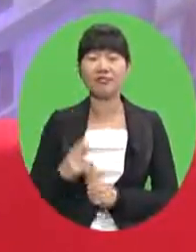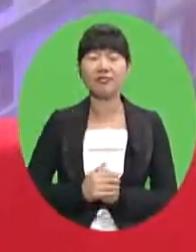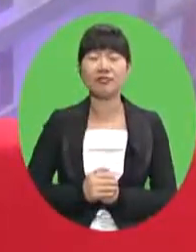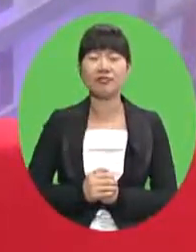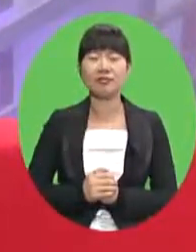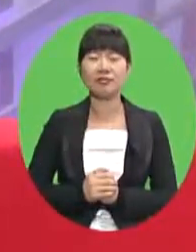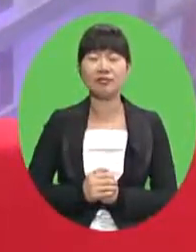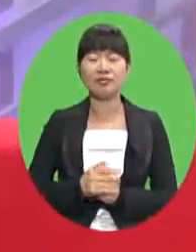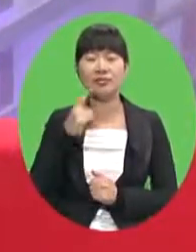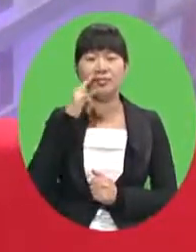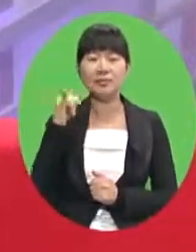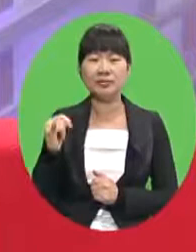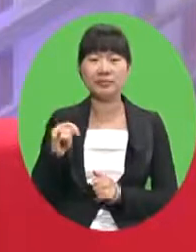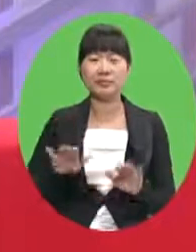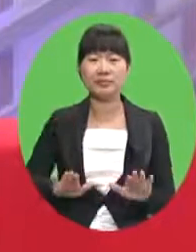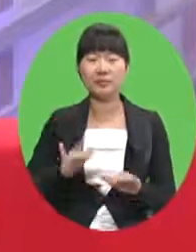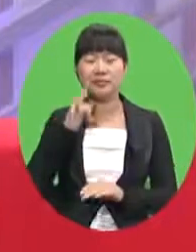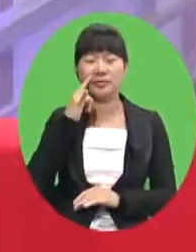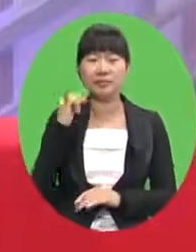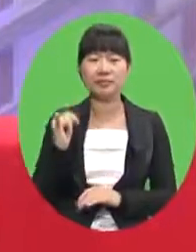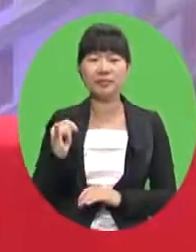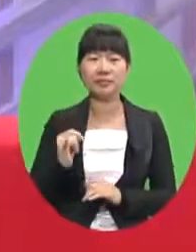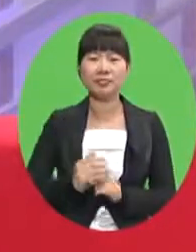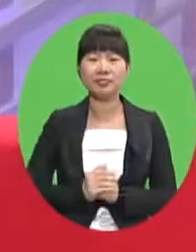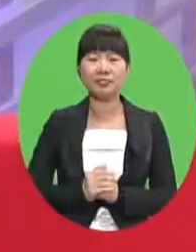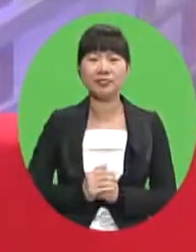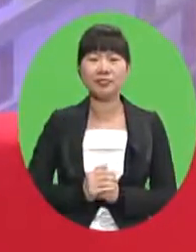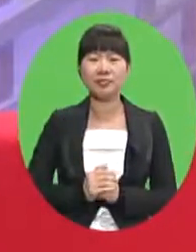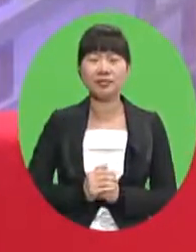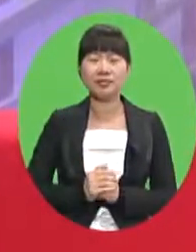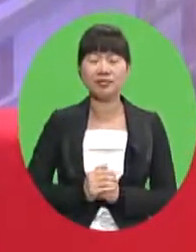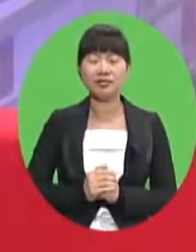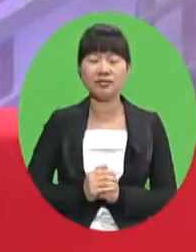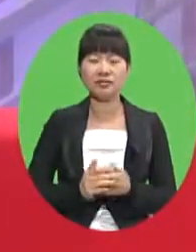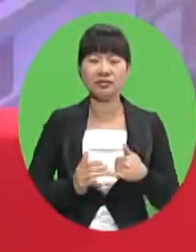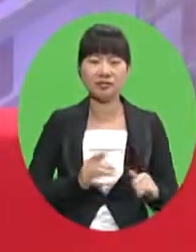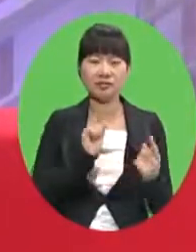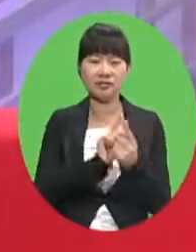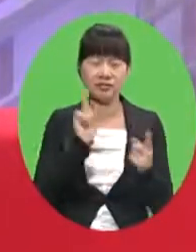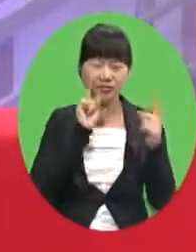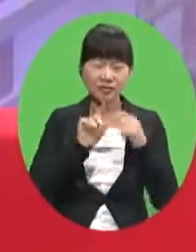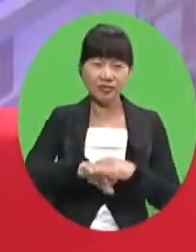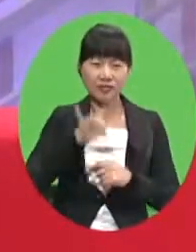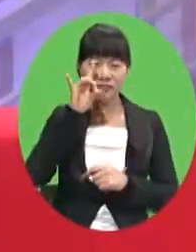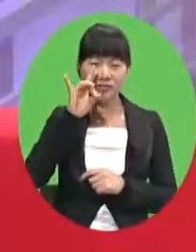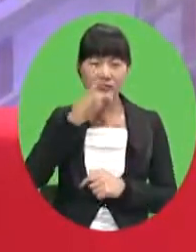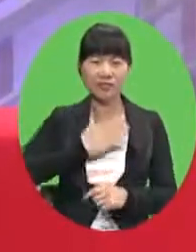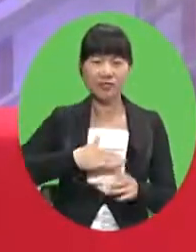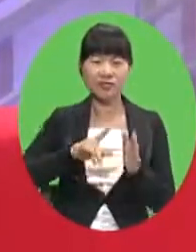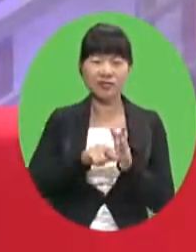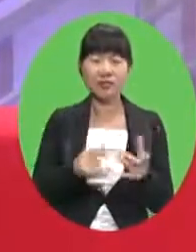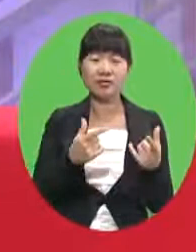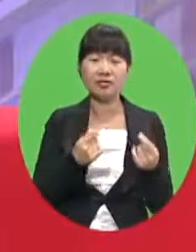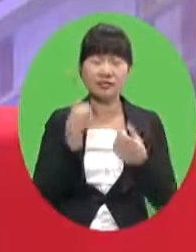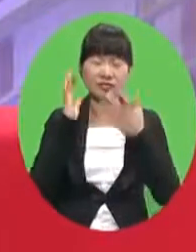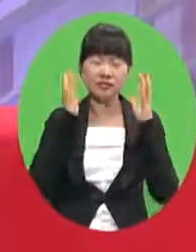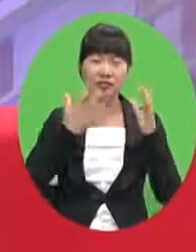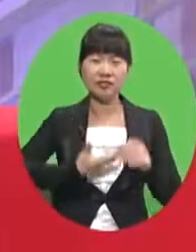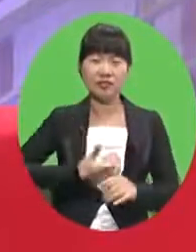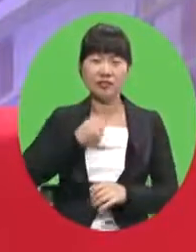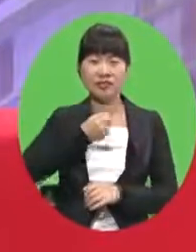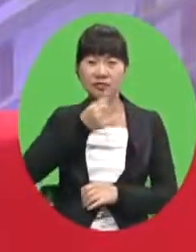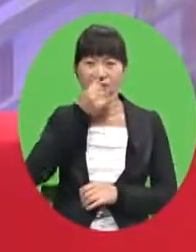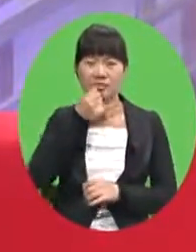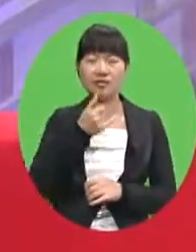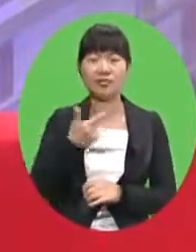그래서 그 엄마가, 특히 이제 엄마가 그 사실을 처음 알았을 때 굉장히 함께 혼란과 충격에 빠지는